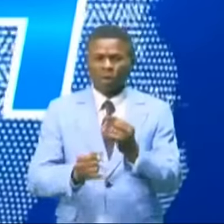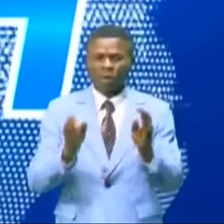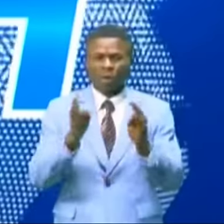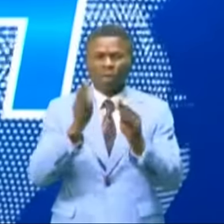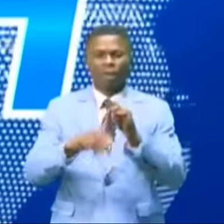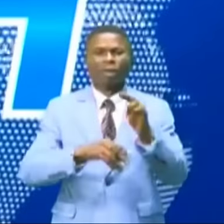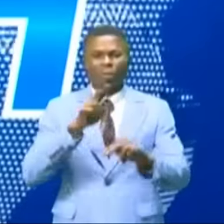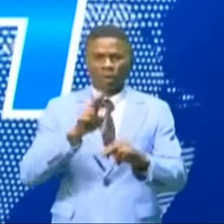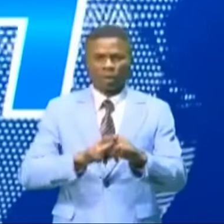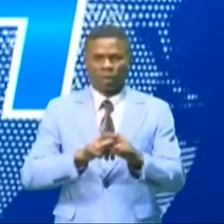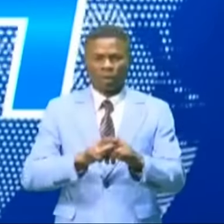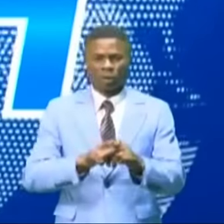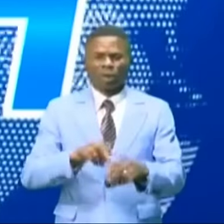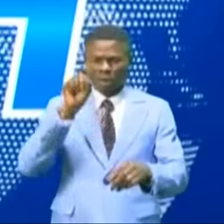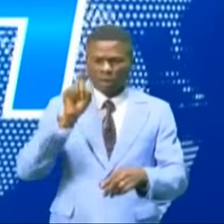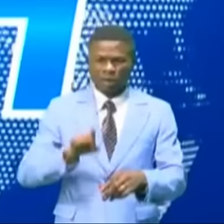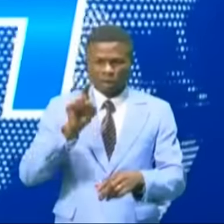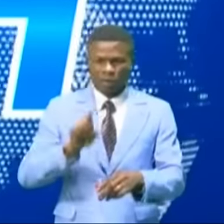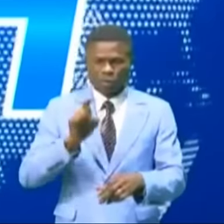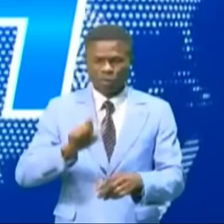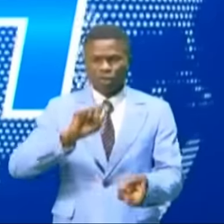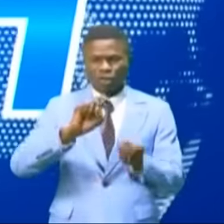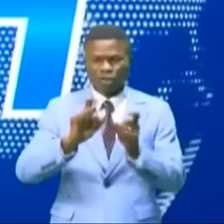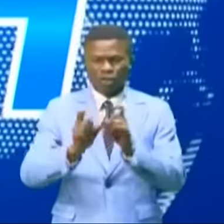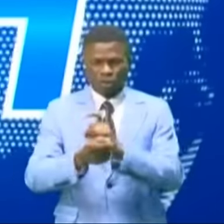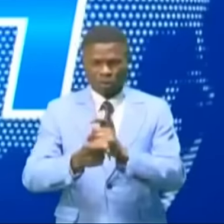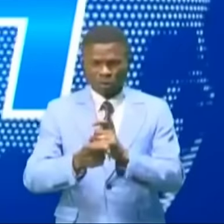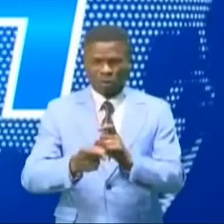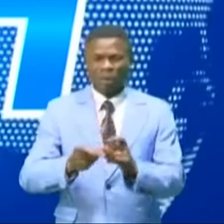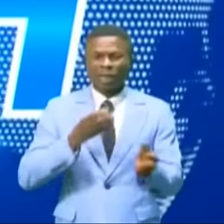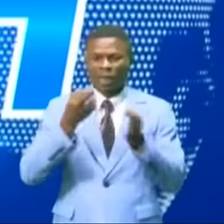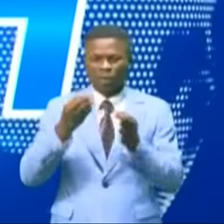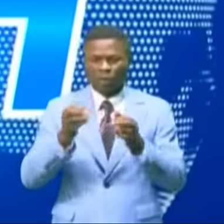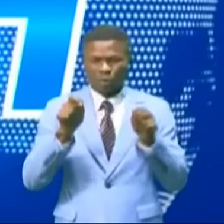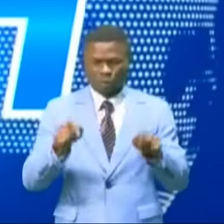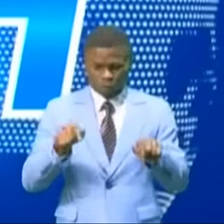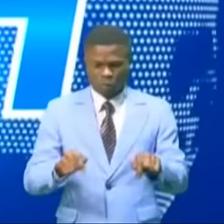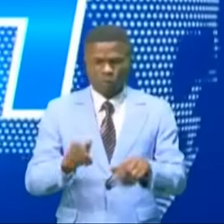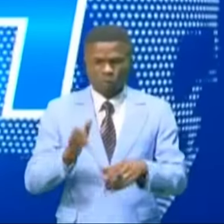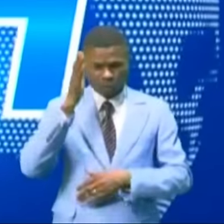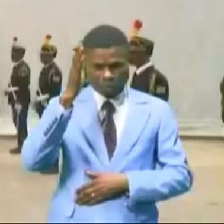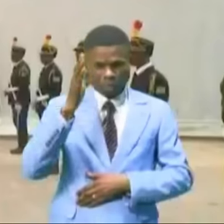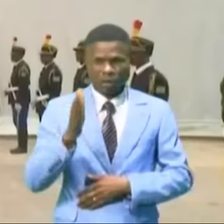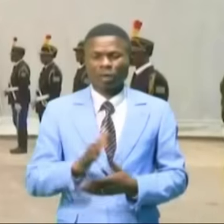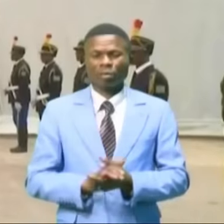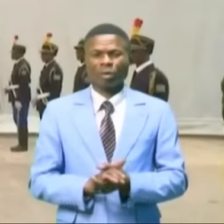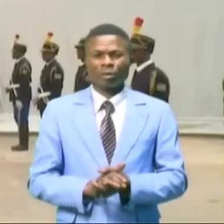l'Assemblée nationale qui doit être revu d'autres détails dans ce reportage.